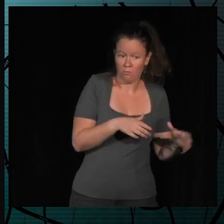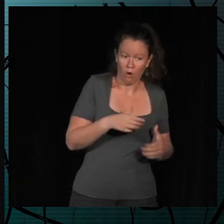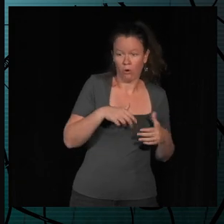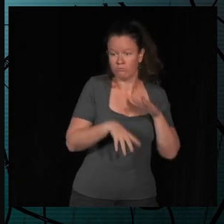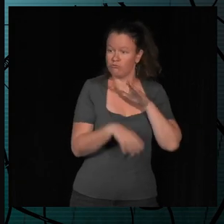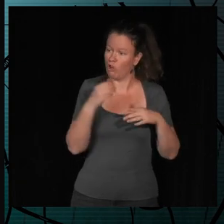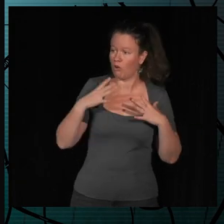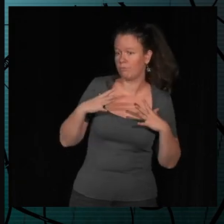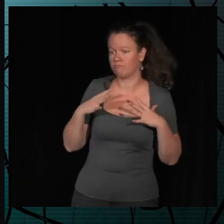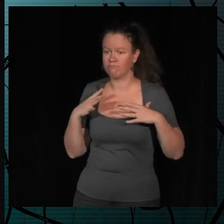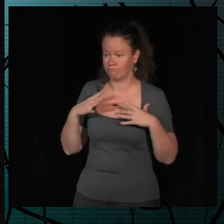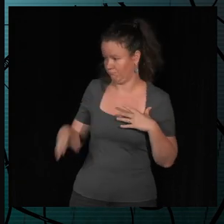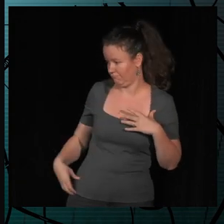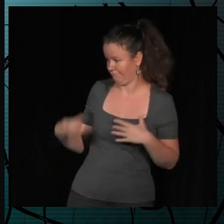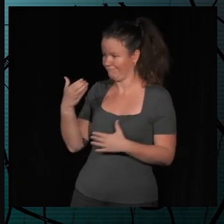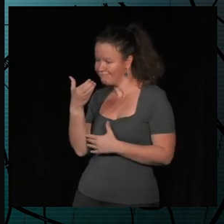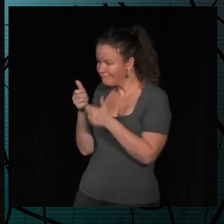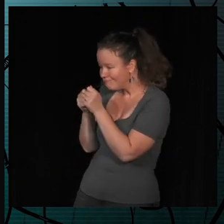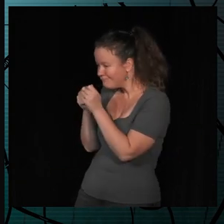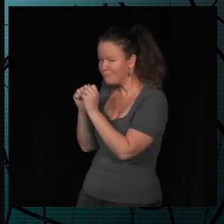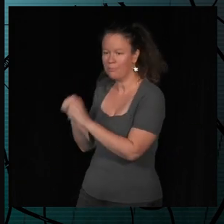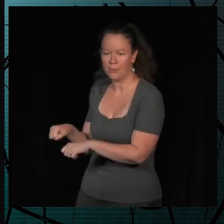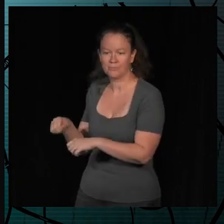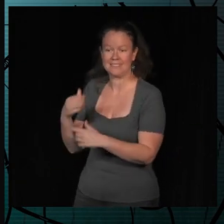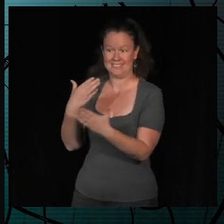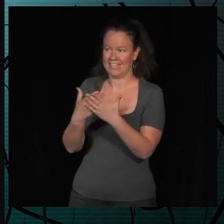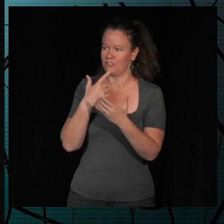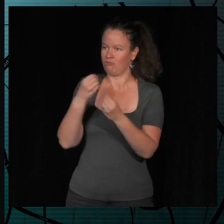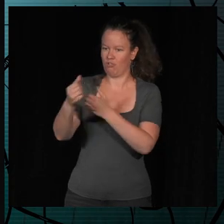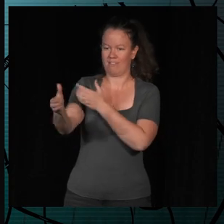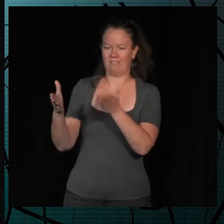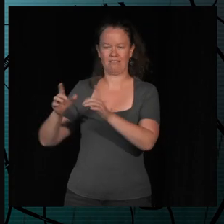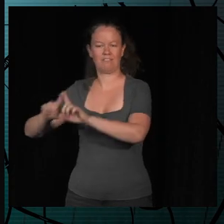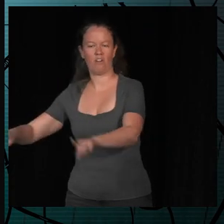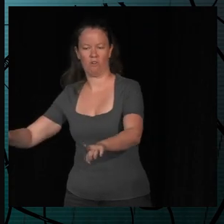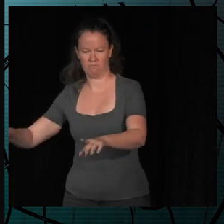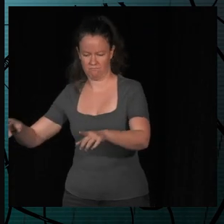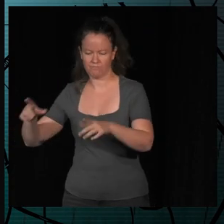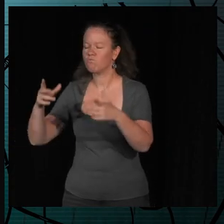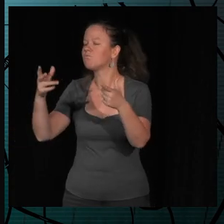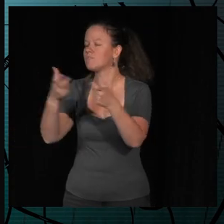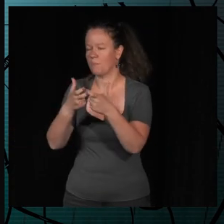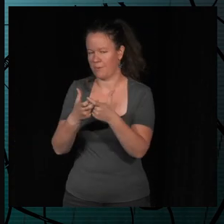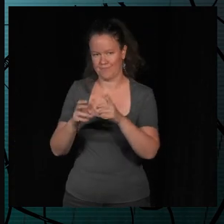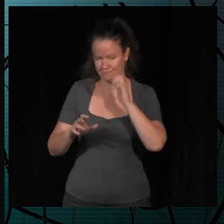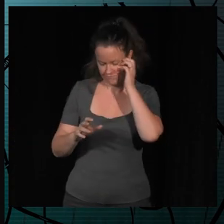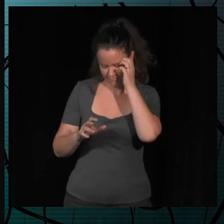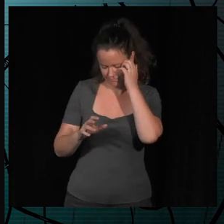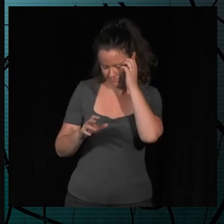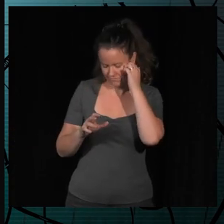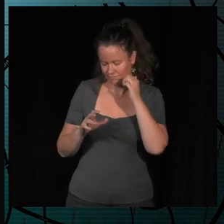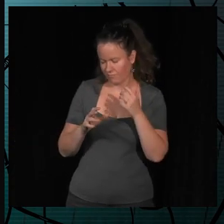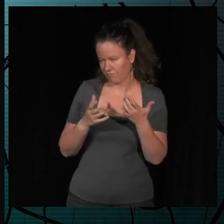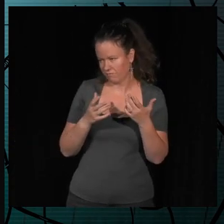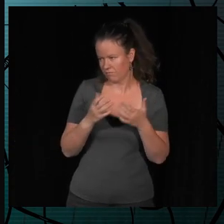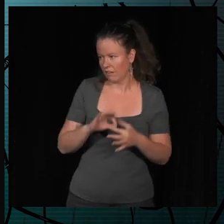l'impression que ça aussi ça ça modifie un petit peu le le le cadre les façons d'être je vais prendre un exemple encore une fois qui est plutôt lié à